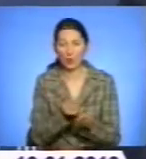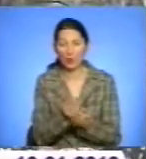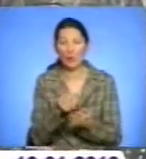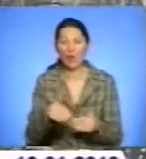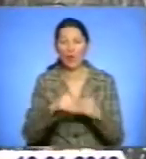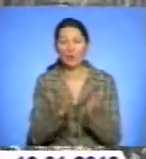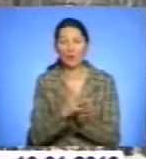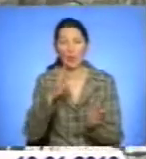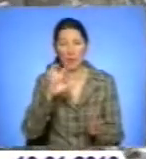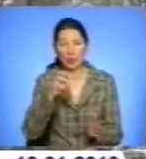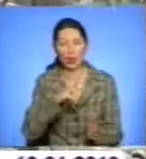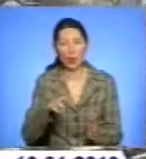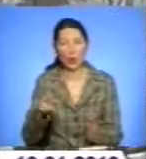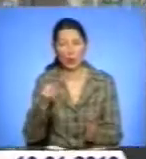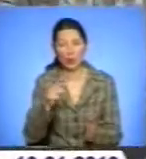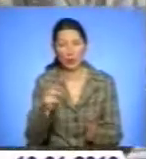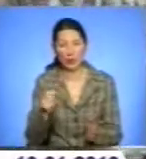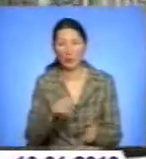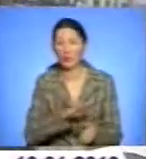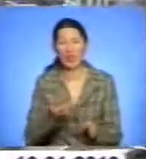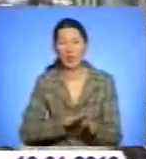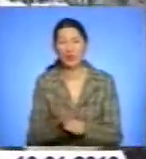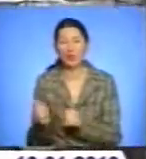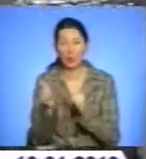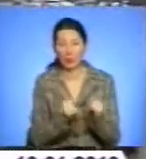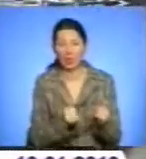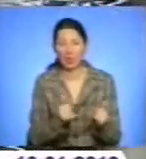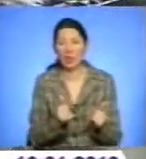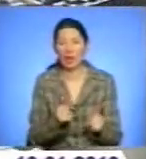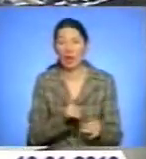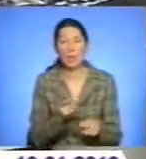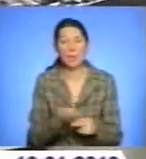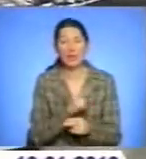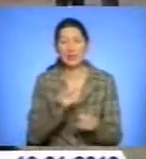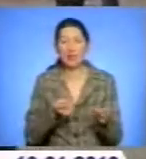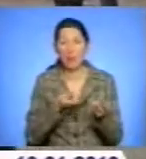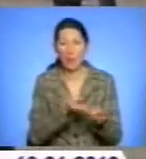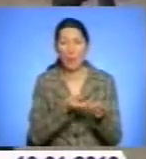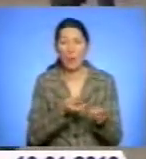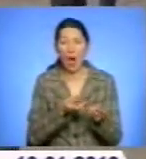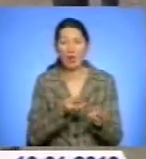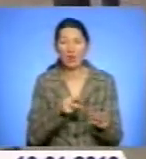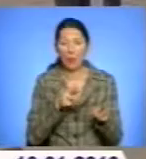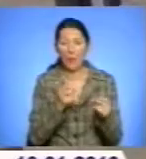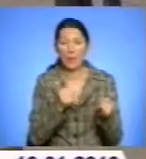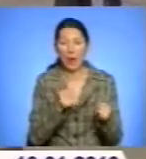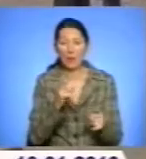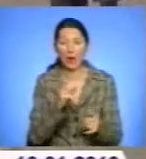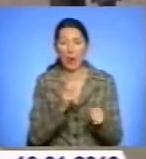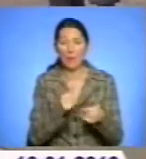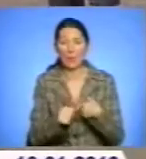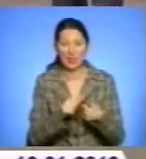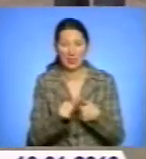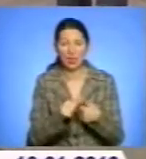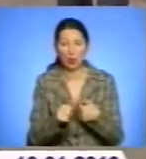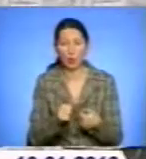гривень. Не повністю забезпечені сільгоспвиробники і дизпаливом та бензином, зізнаються у Кабміні. Мають лише третину необхідного, але в